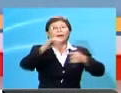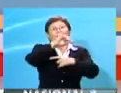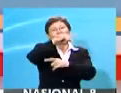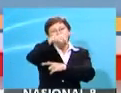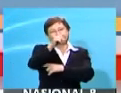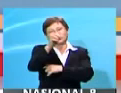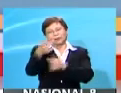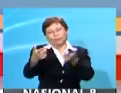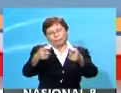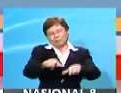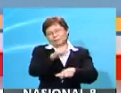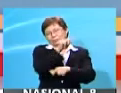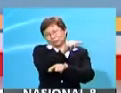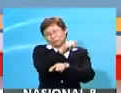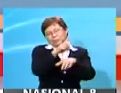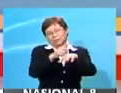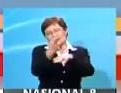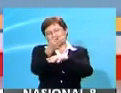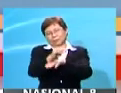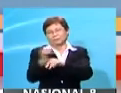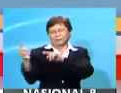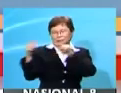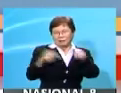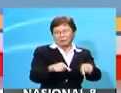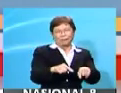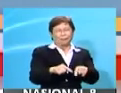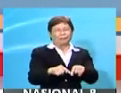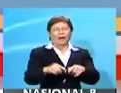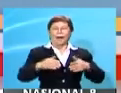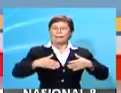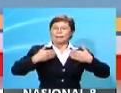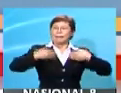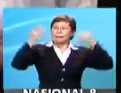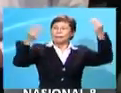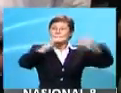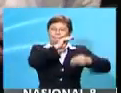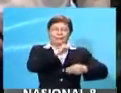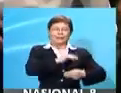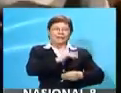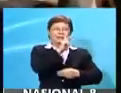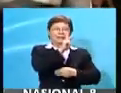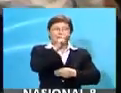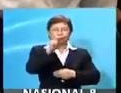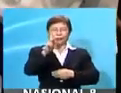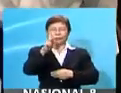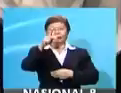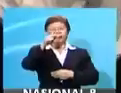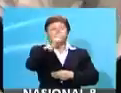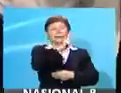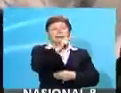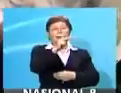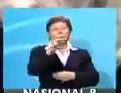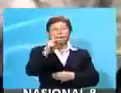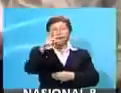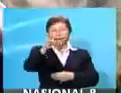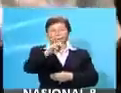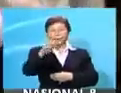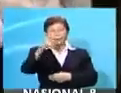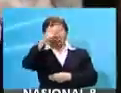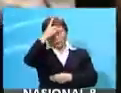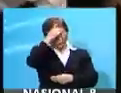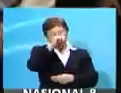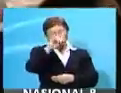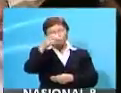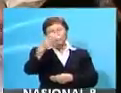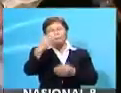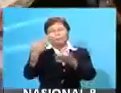Tun Abdul Razak iftar di angkasapuri hadir sama memberiahkan Majlis tersebut menteri kkmm yang baharu Datuk Seri Dr Mohamad Salleh Tun sed